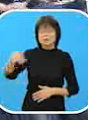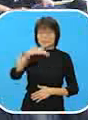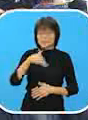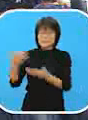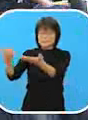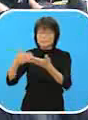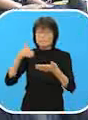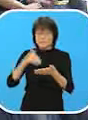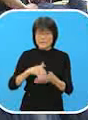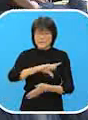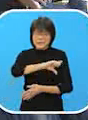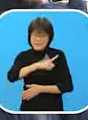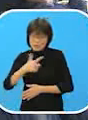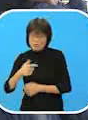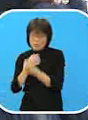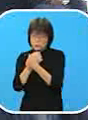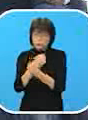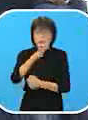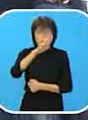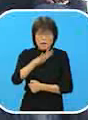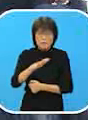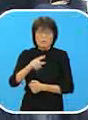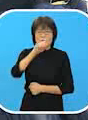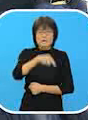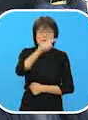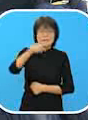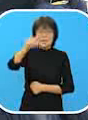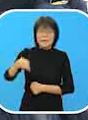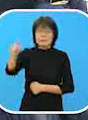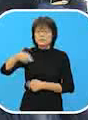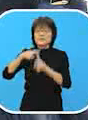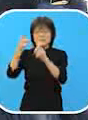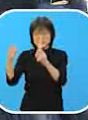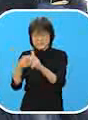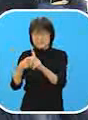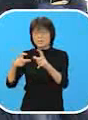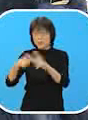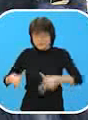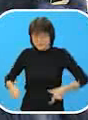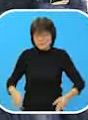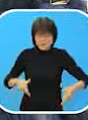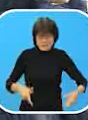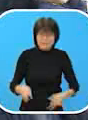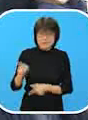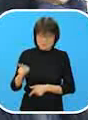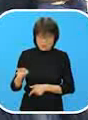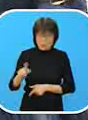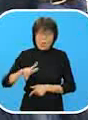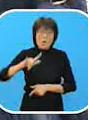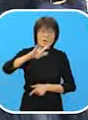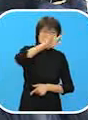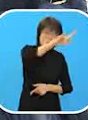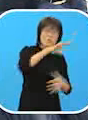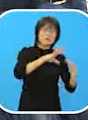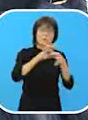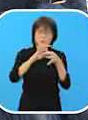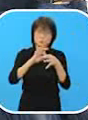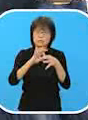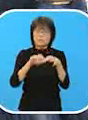々の手元に届くまで、さまざまな苦労のある MCD のジーンズとかけまして、飛行機と